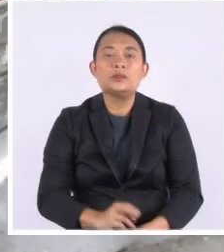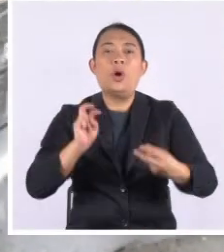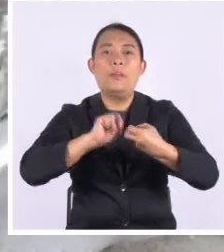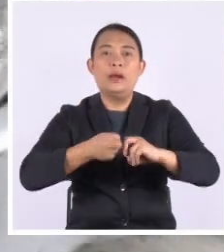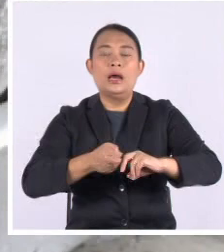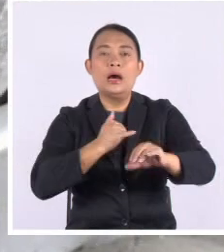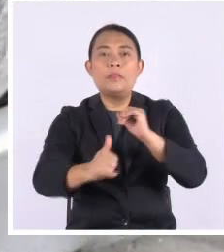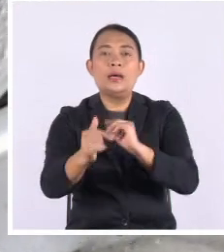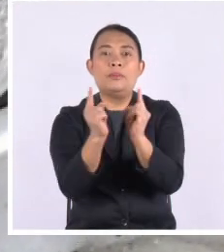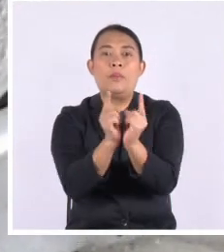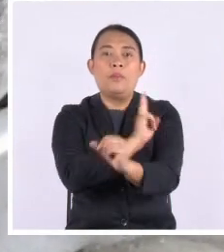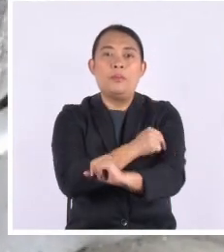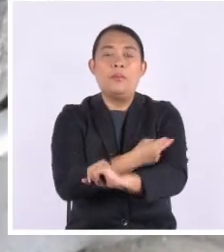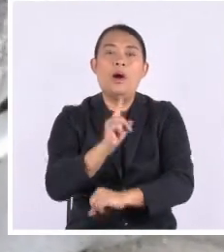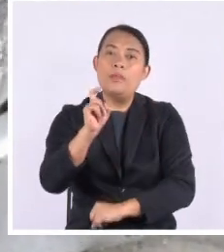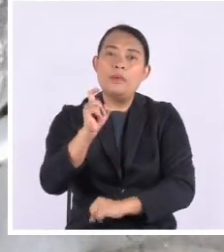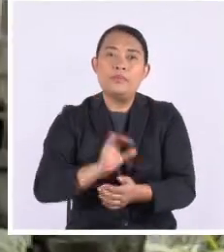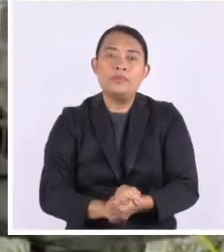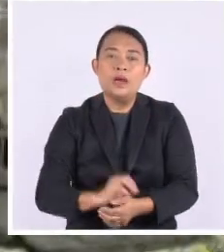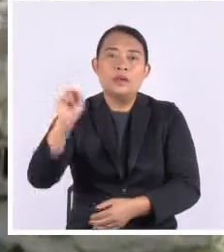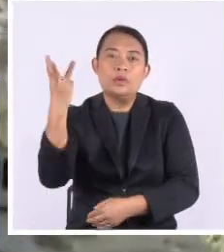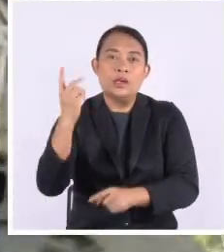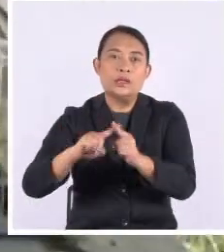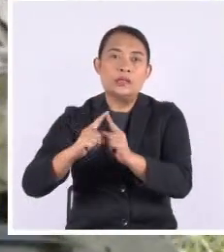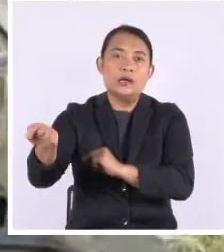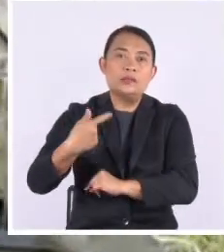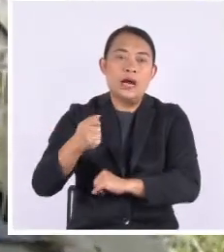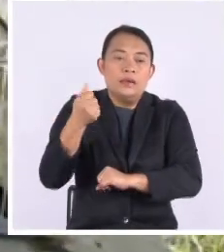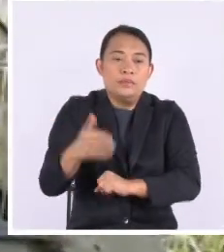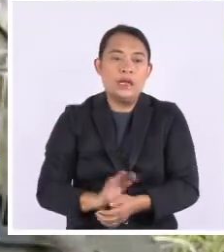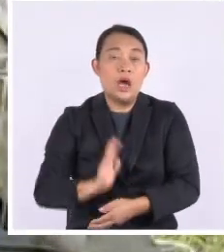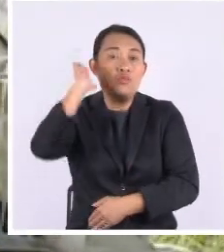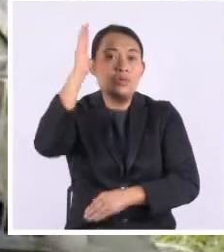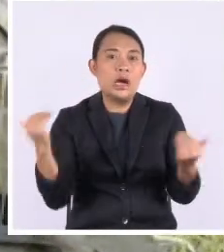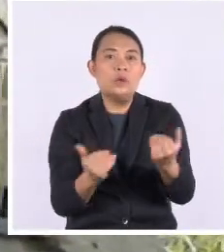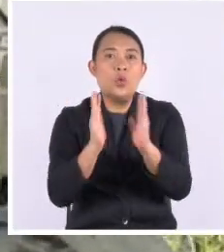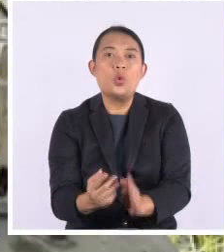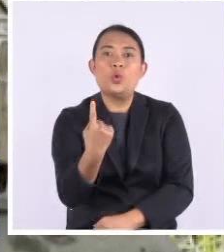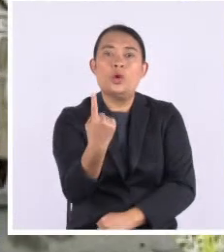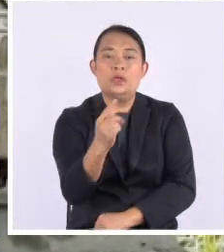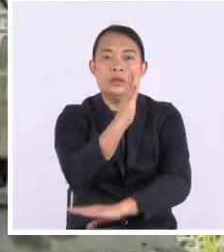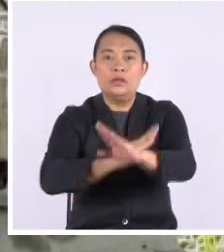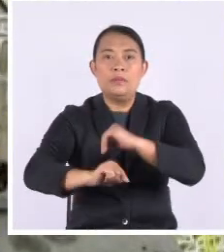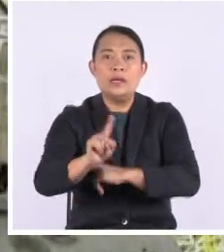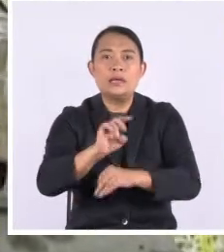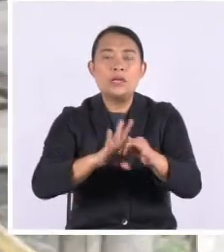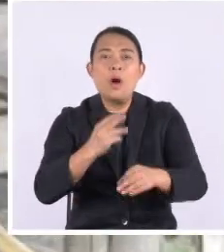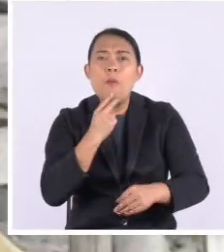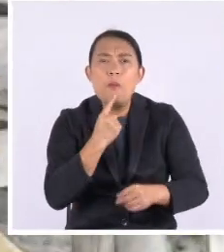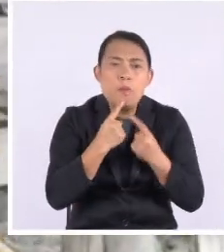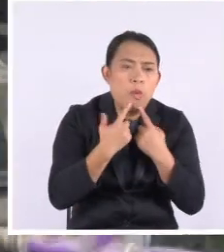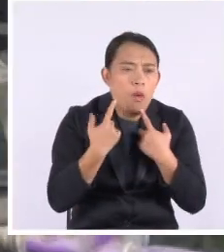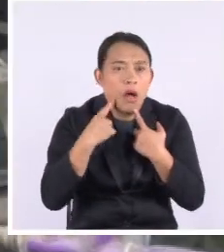มอไม่ได้นะคะรับสวัสดิการใดๆไม่ได้มีลูกชายด้วยค่ะ1คนแต่ว่าพิการเป็นใบ้พูดไม่